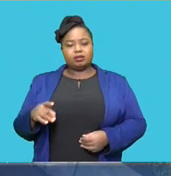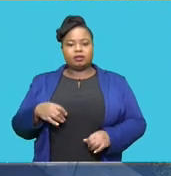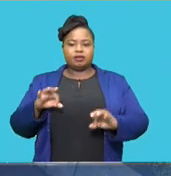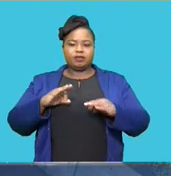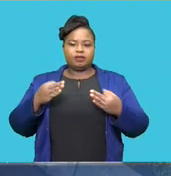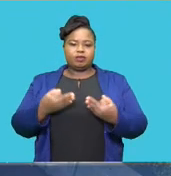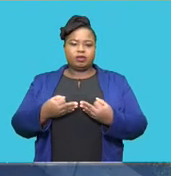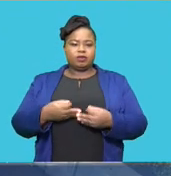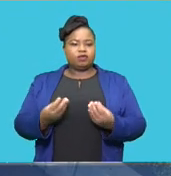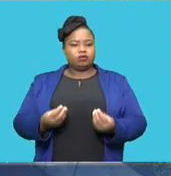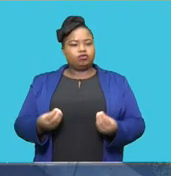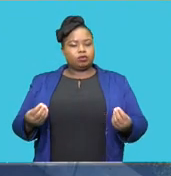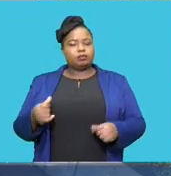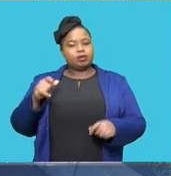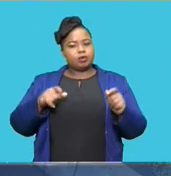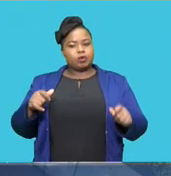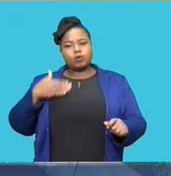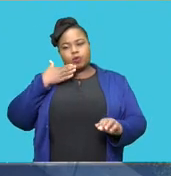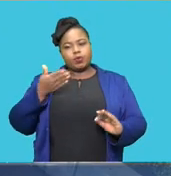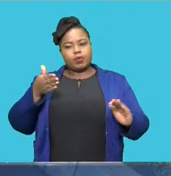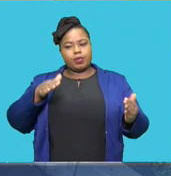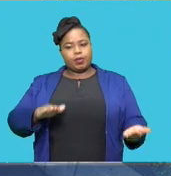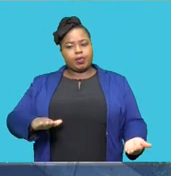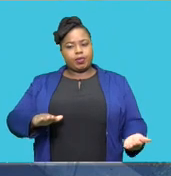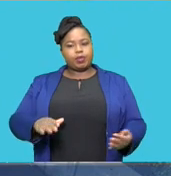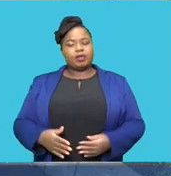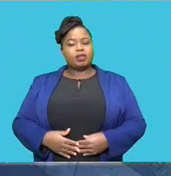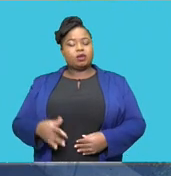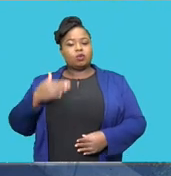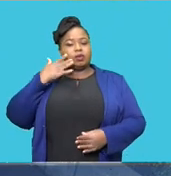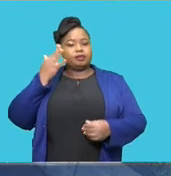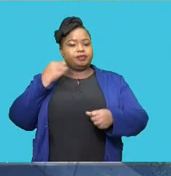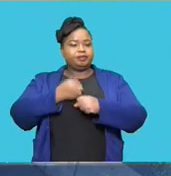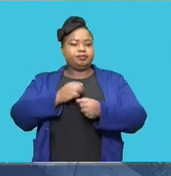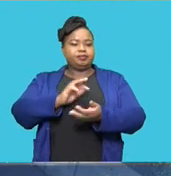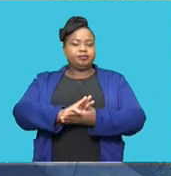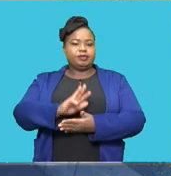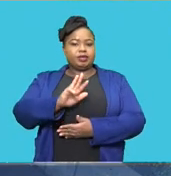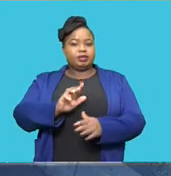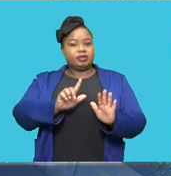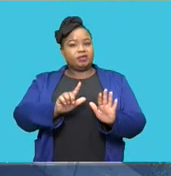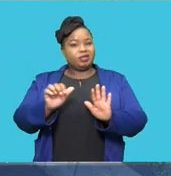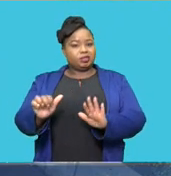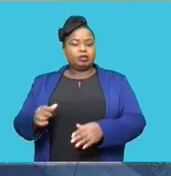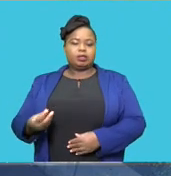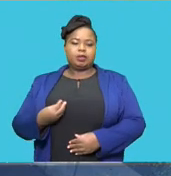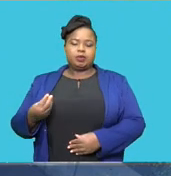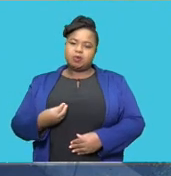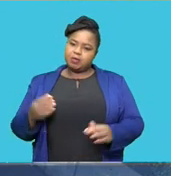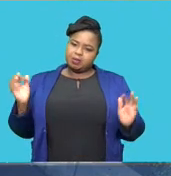iintsapho zabantwana abathi bachaphazeleka babangamaxhoba ngala nyaka ka-1976 apho ulutsha